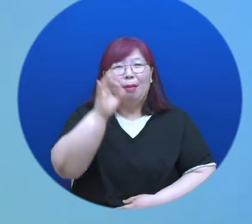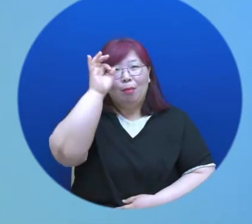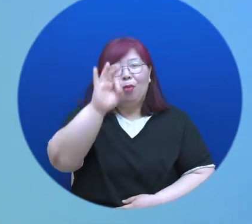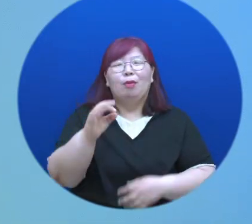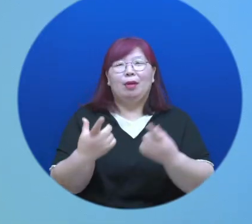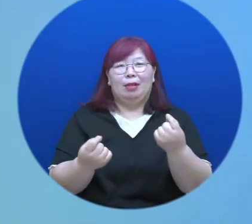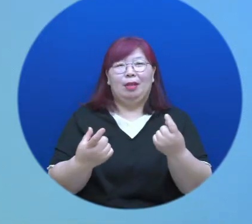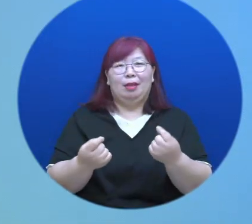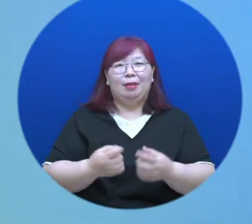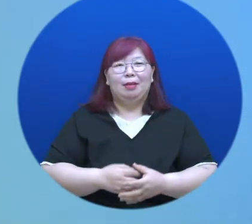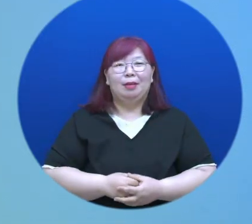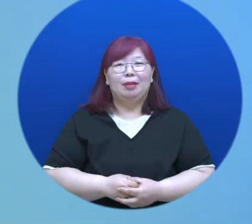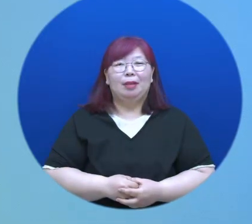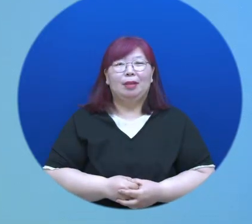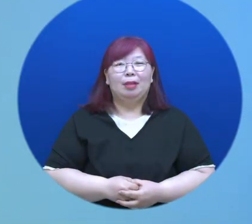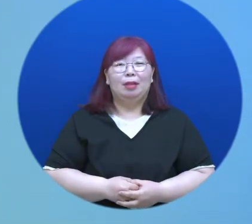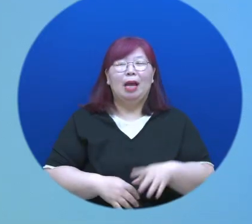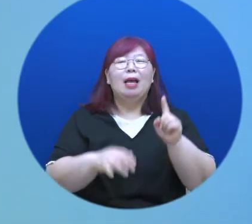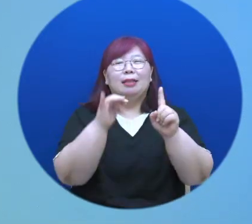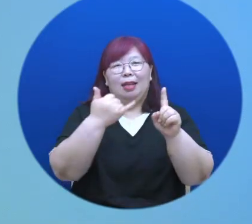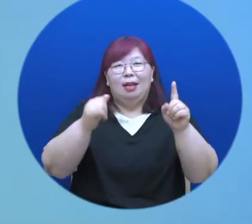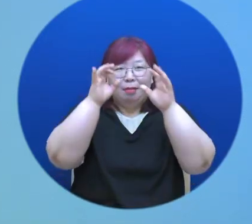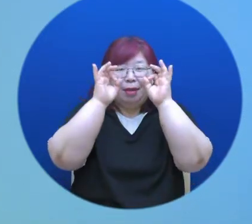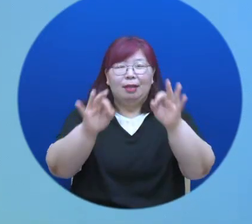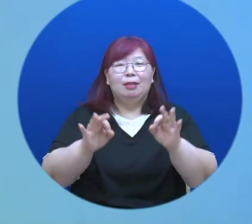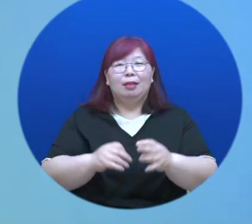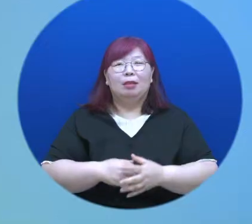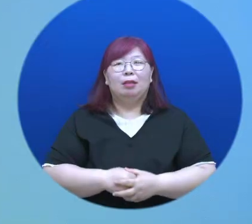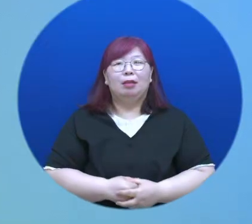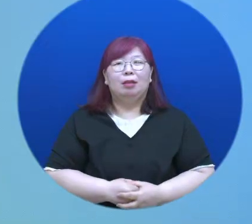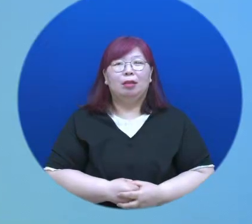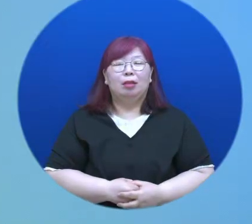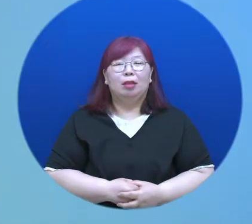같아요. 딱 한 명이 봤습니다.